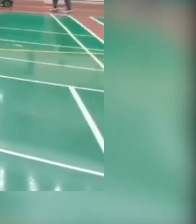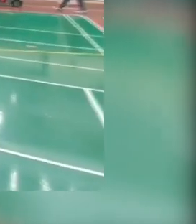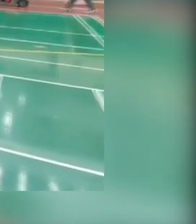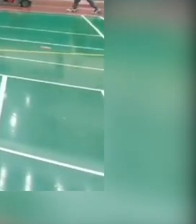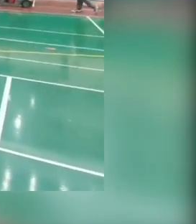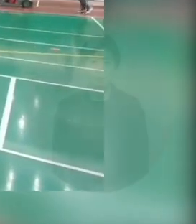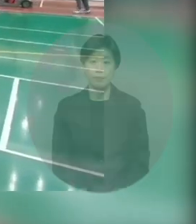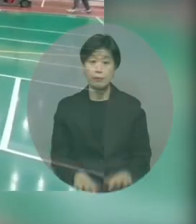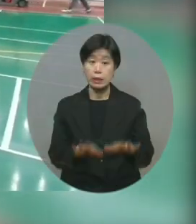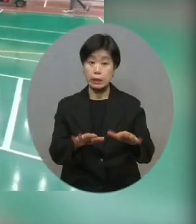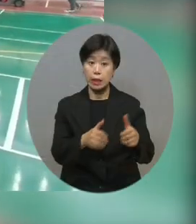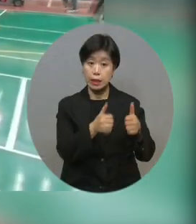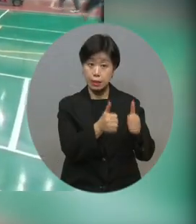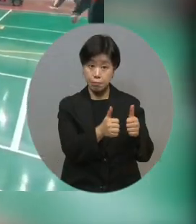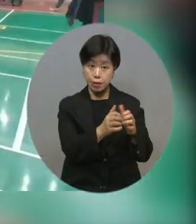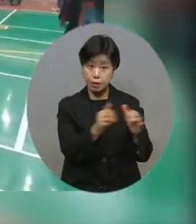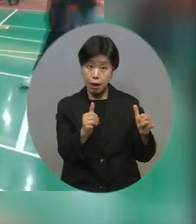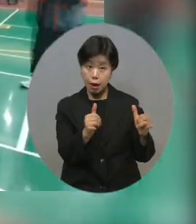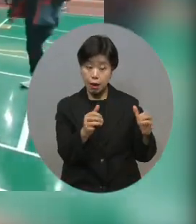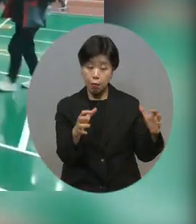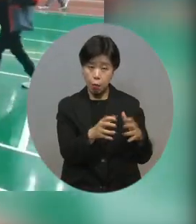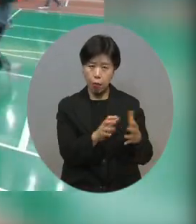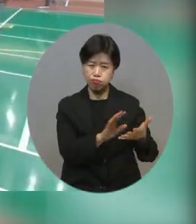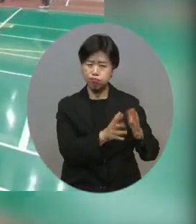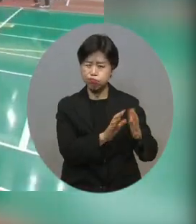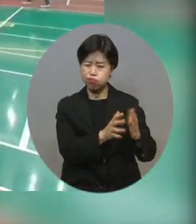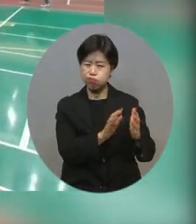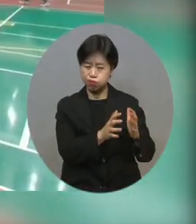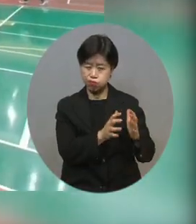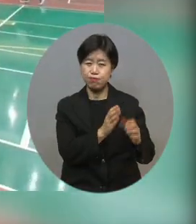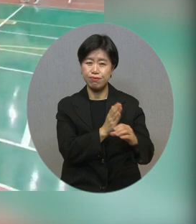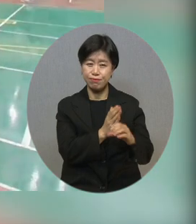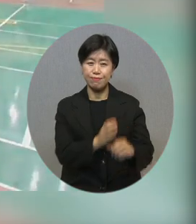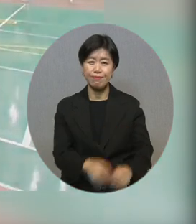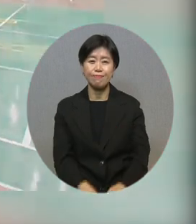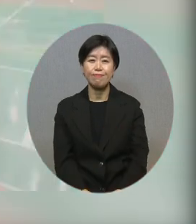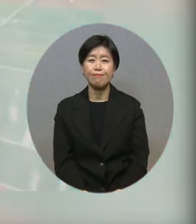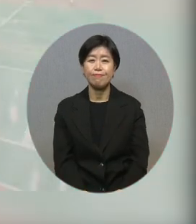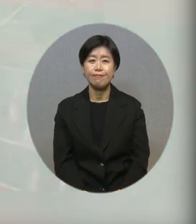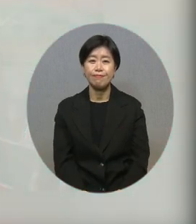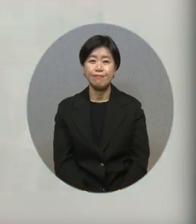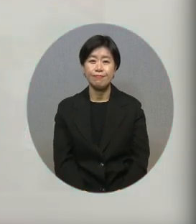아직도 심판분들은 논의를 계속하고 있습니다.